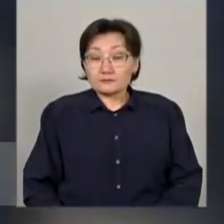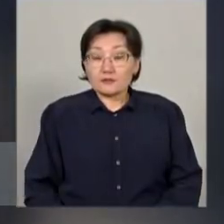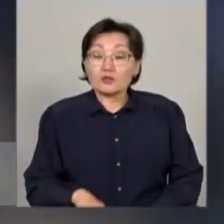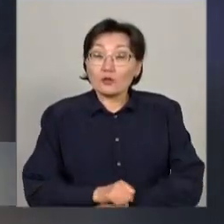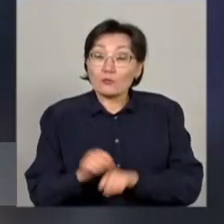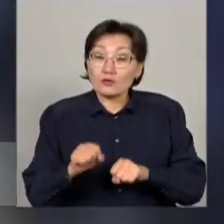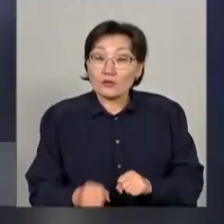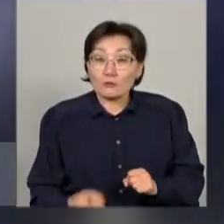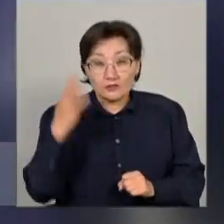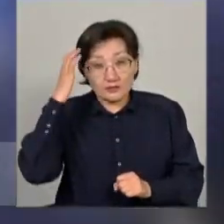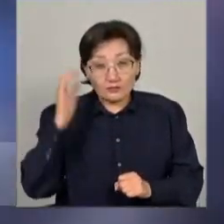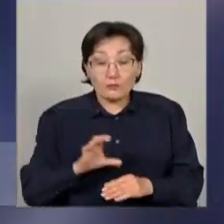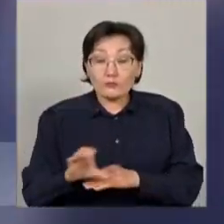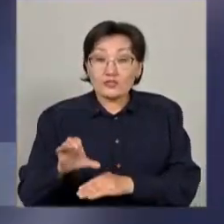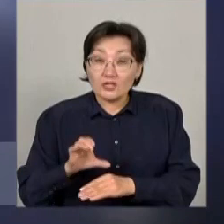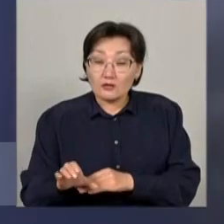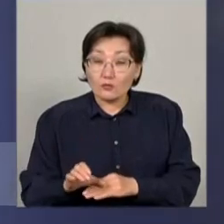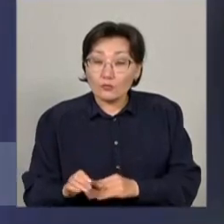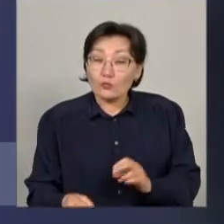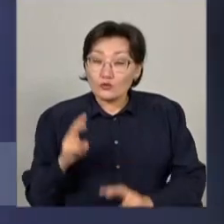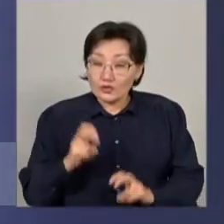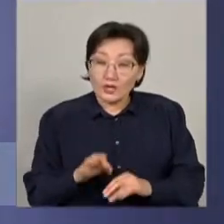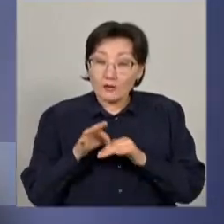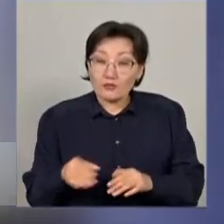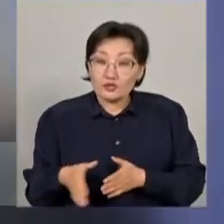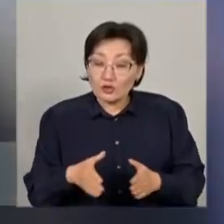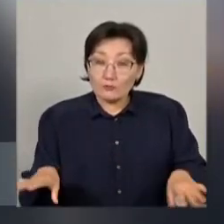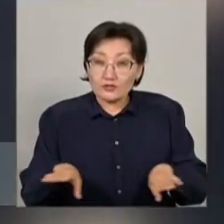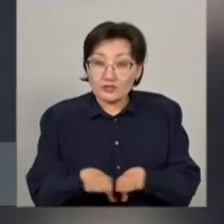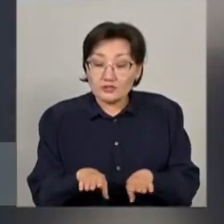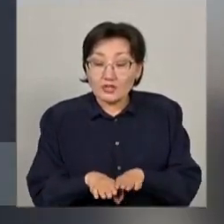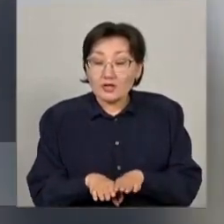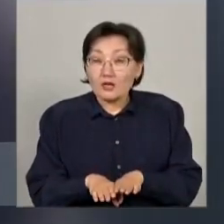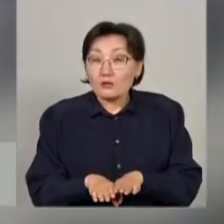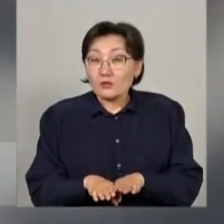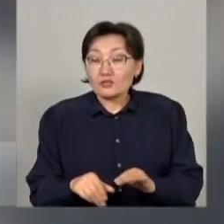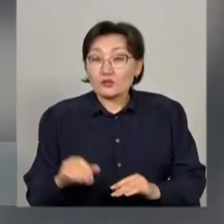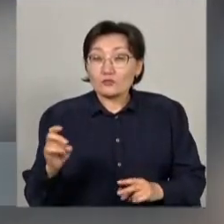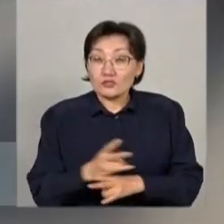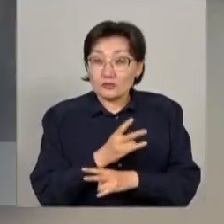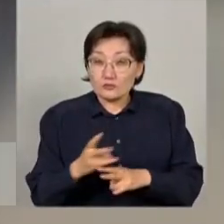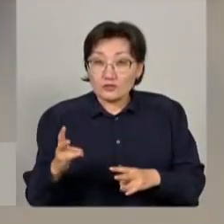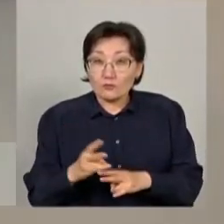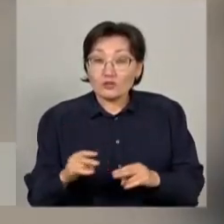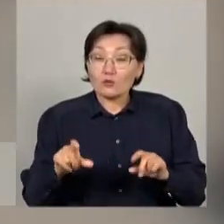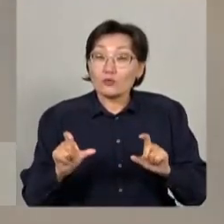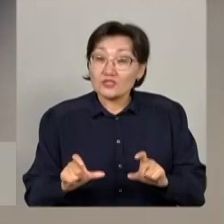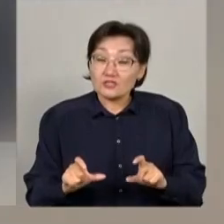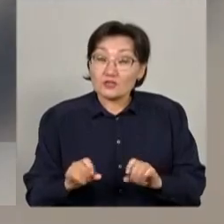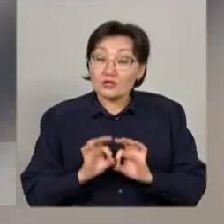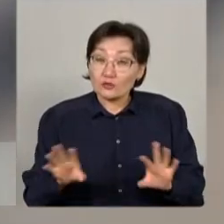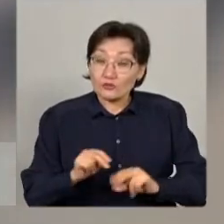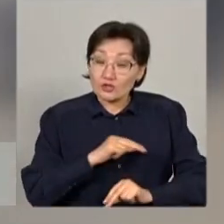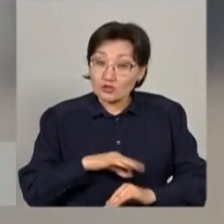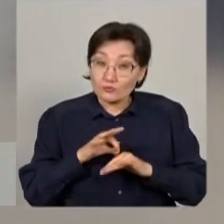Ереуілшілер мұнай газ өндірісіне апаратын жолды жауып тастап, күндіз күннің астында шаң мен желдің өтінде, ал түнде көзілместен отырды. Олармен түсіндіру